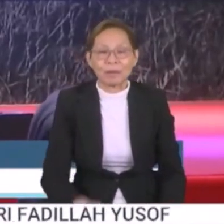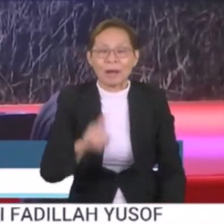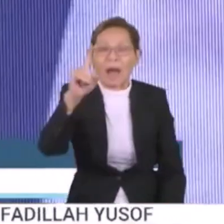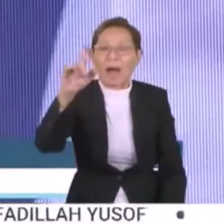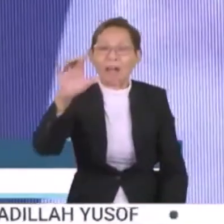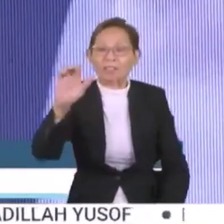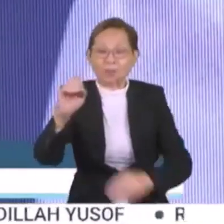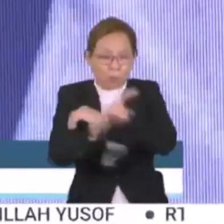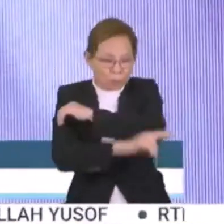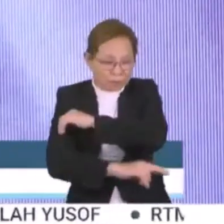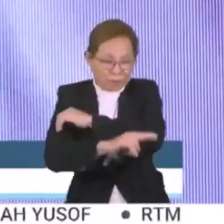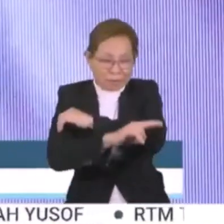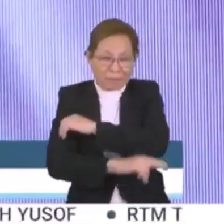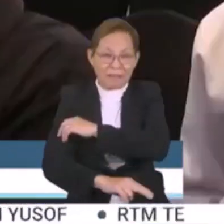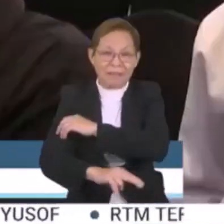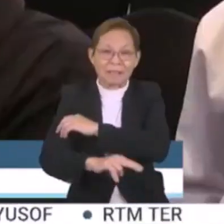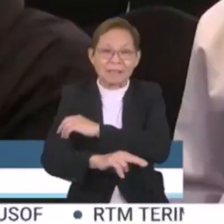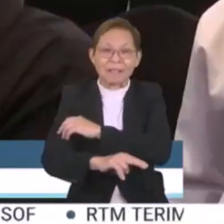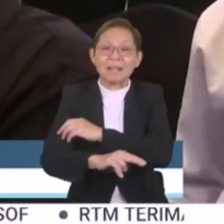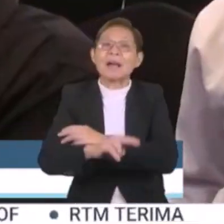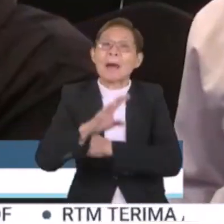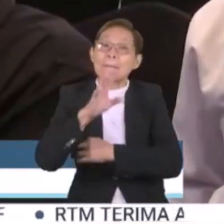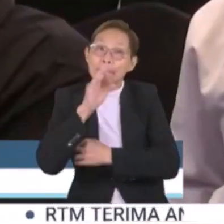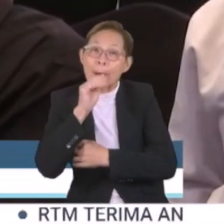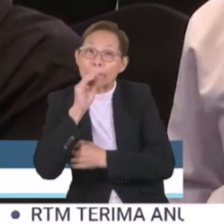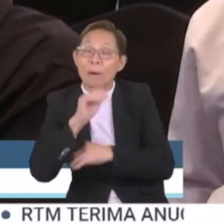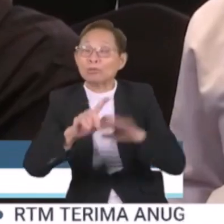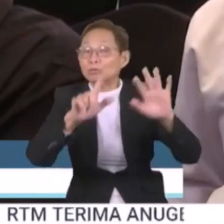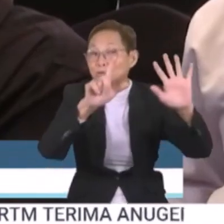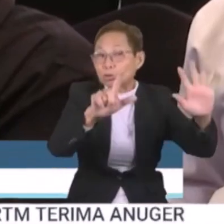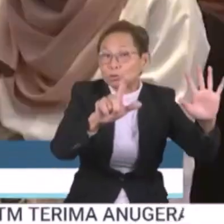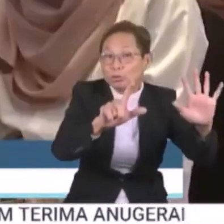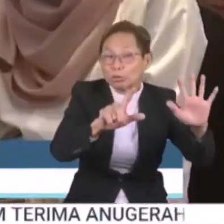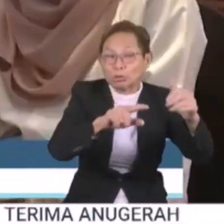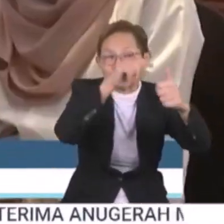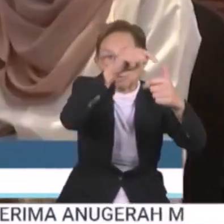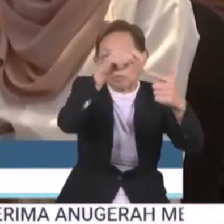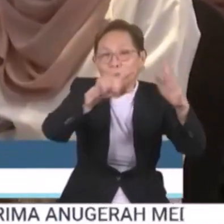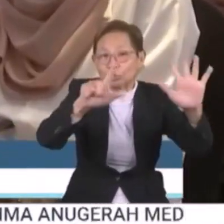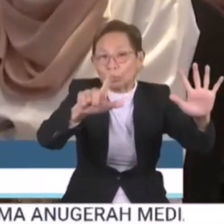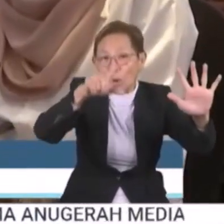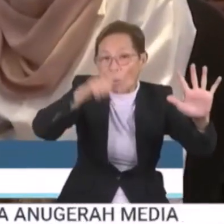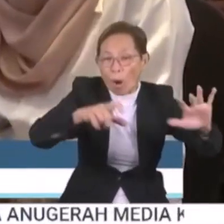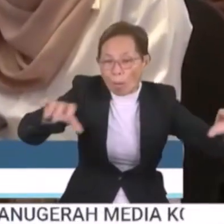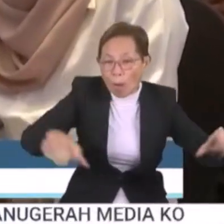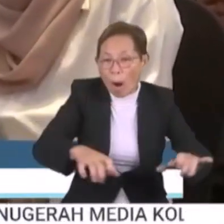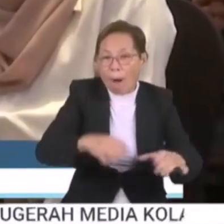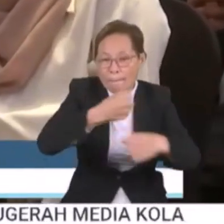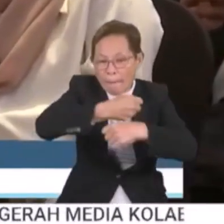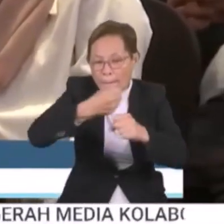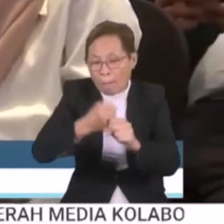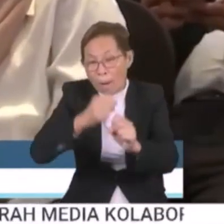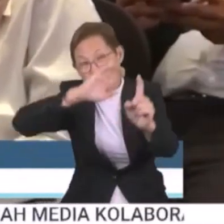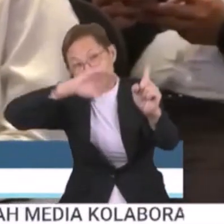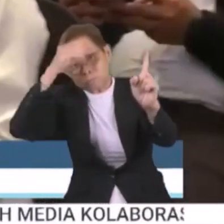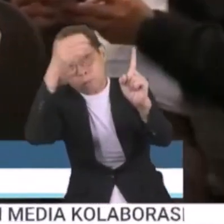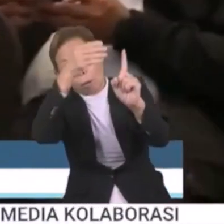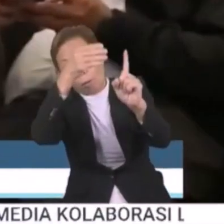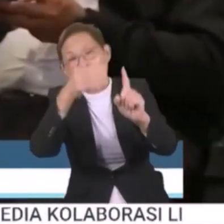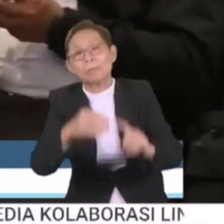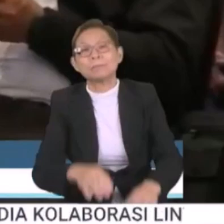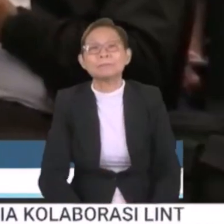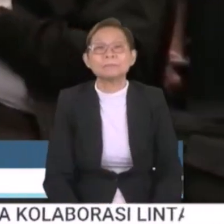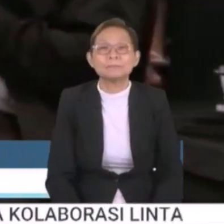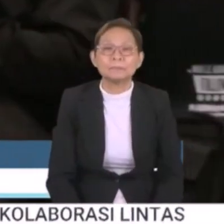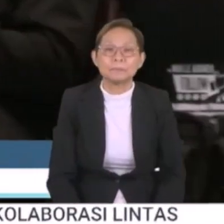Esko Negeri Dato' Muhammad Fakhruddin Muhammad Arif berkata 7 komponen perlu dilaksanakan dalam membentuk hala tuju